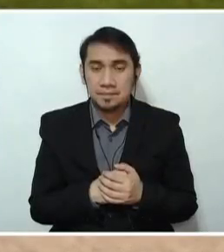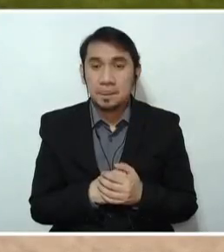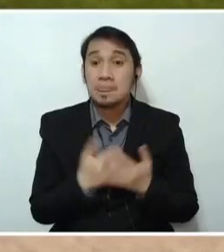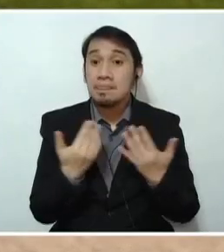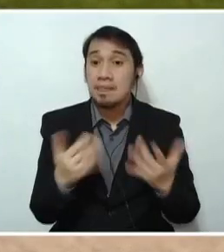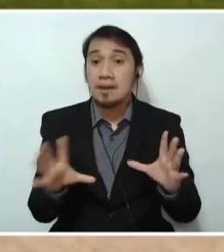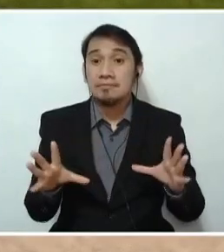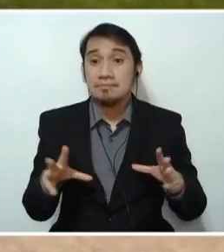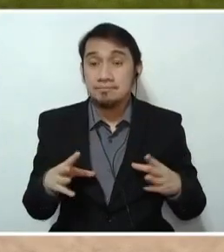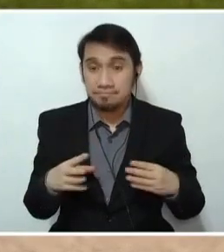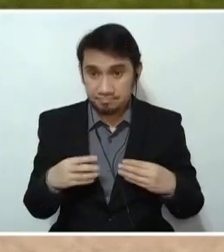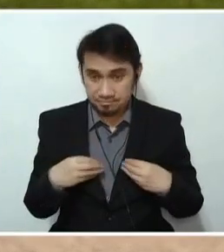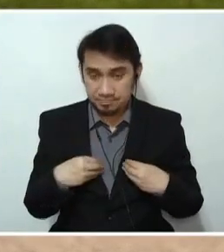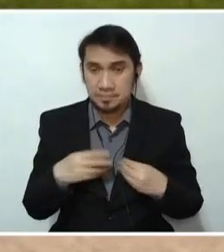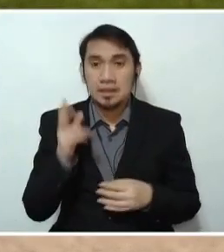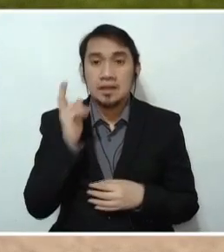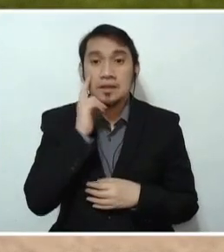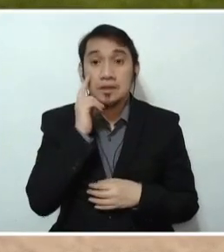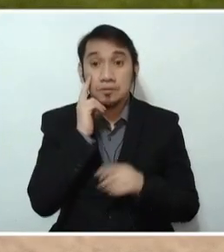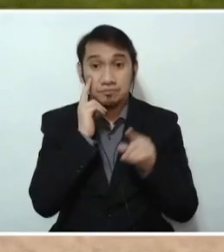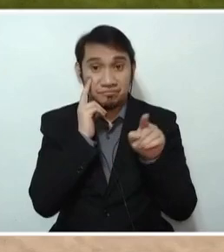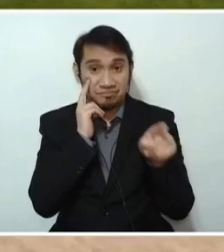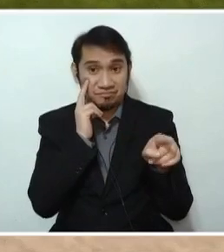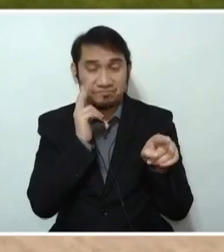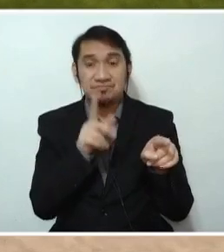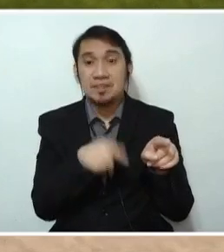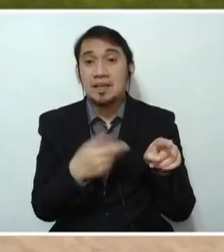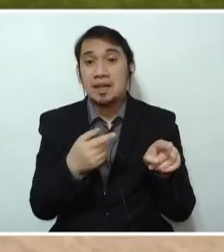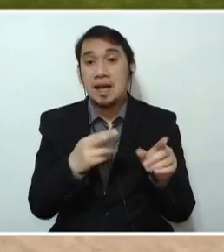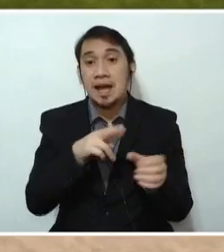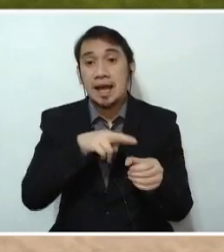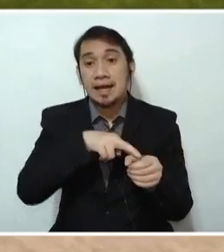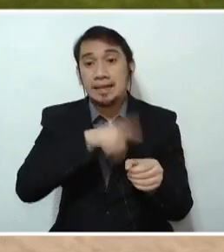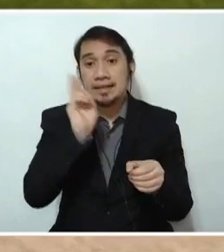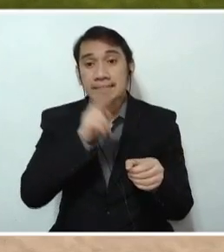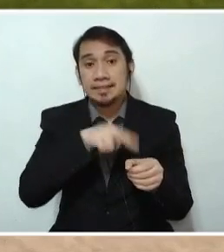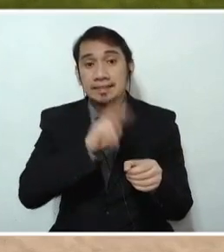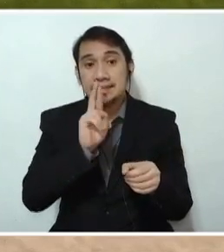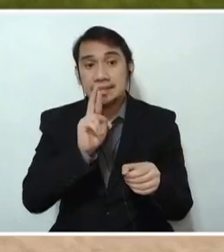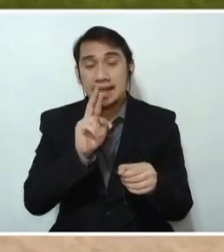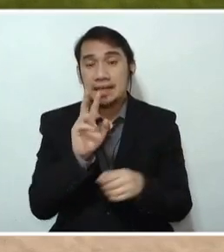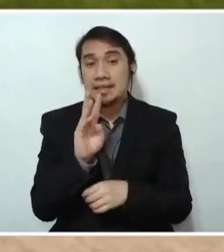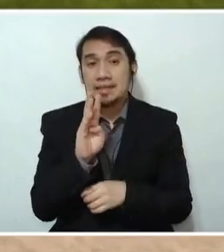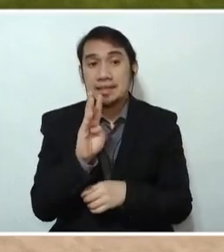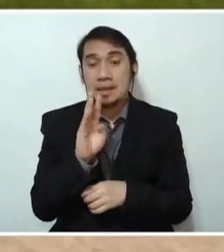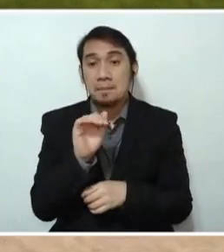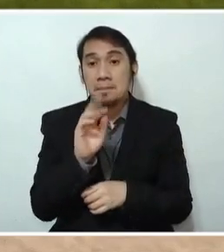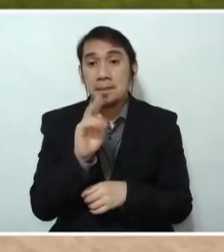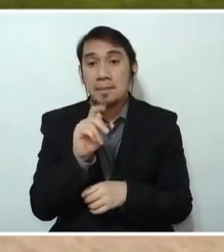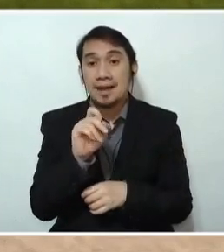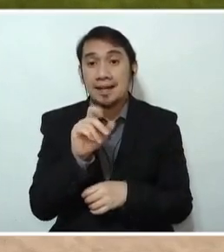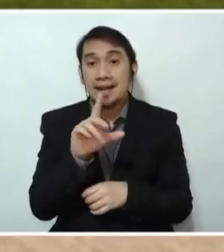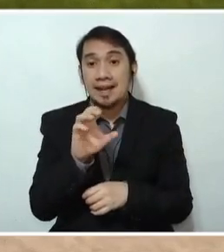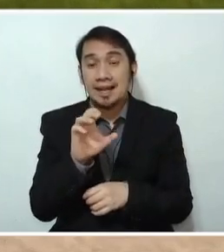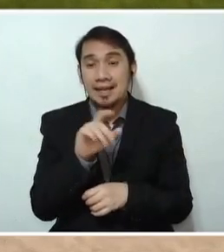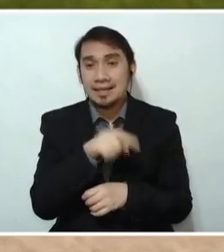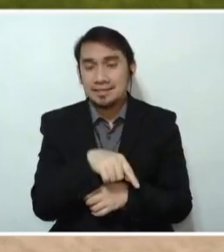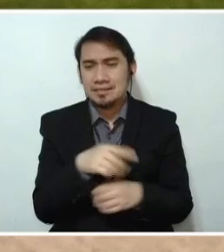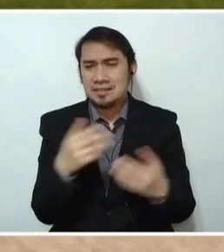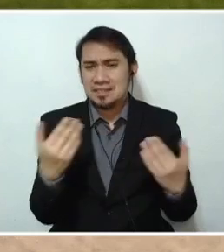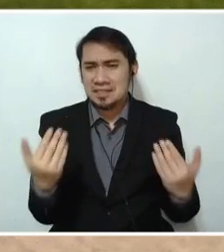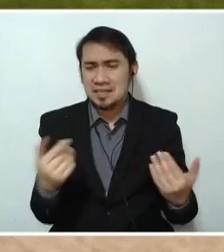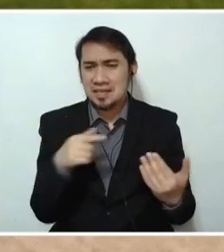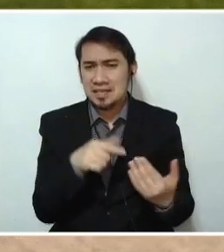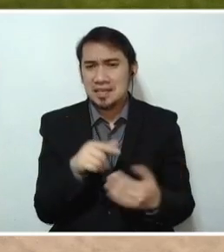tinanggap na ni Pangulong Duterte ang pagbibitiw sa pwesto ni General Antonio Parlade bilang tagapagsalita ng National Task Force